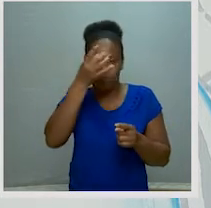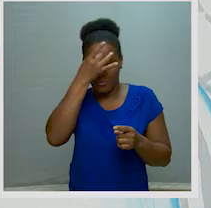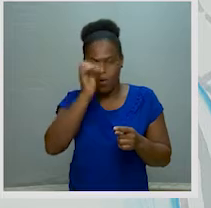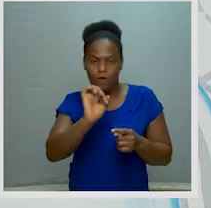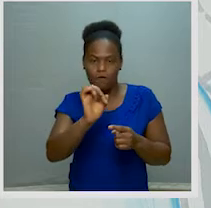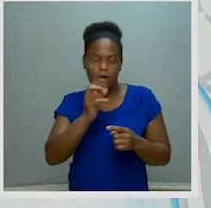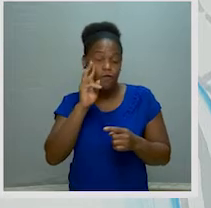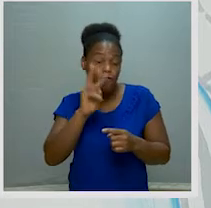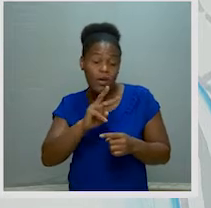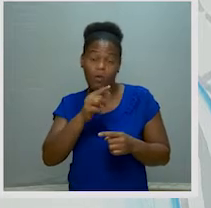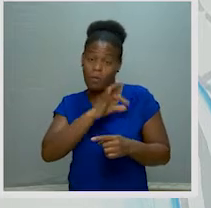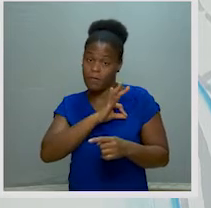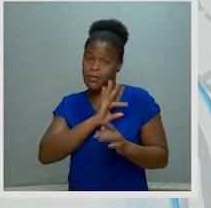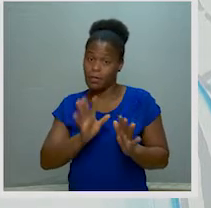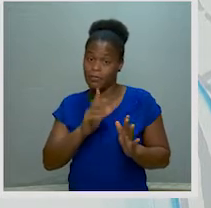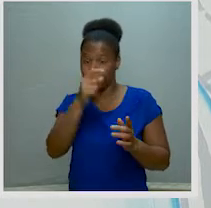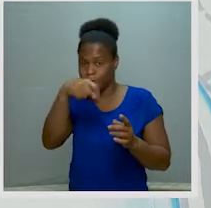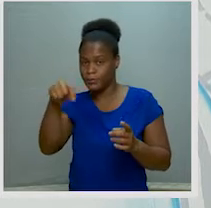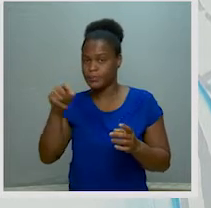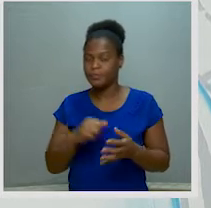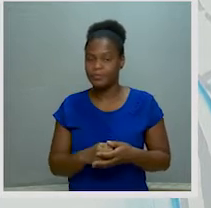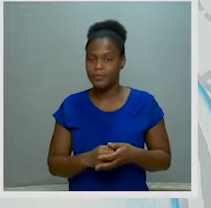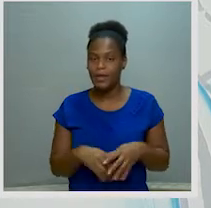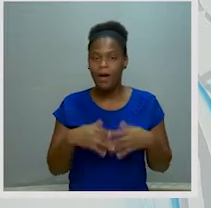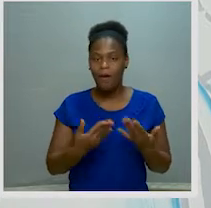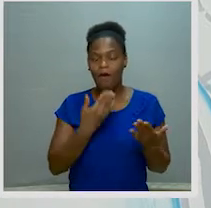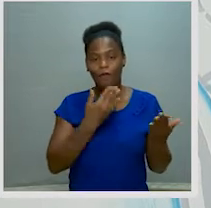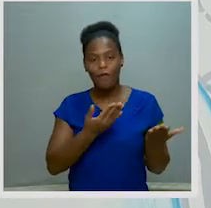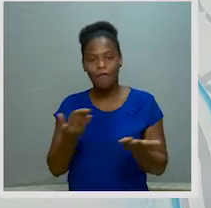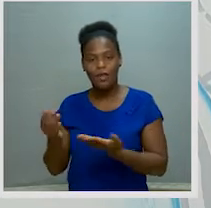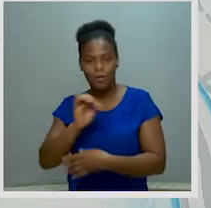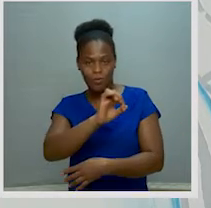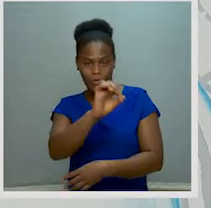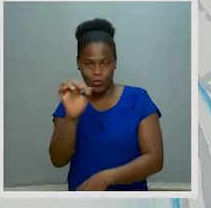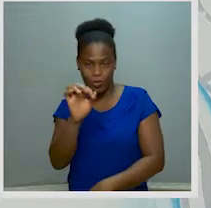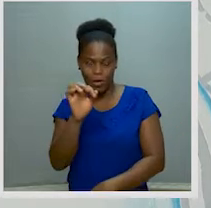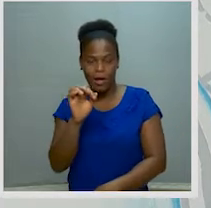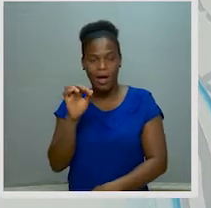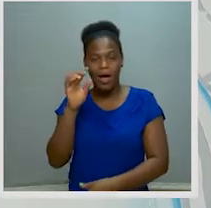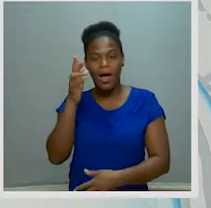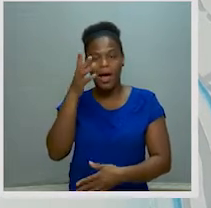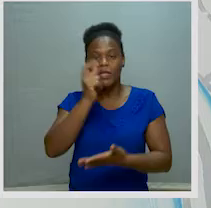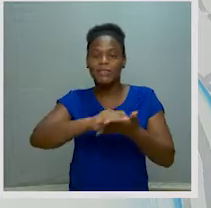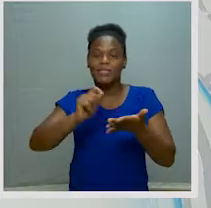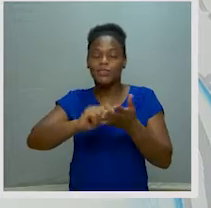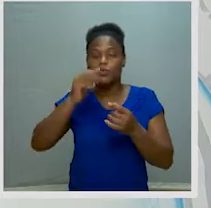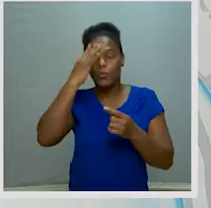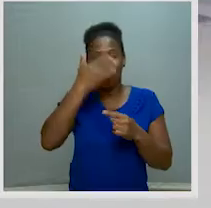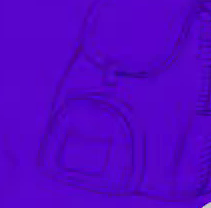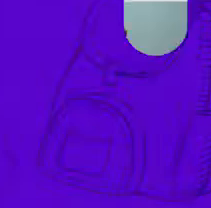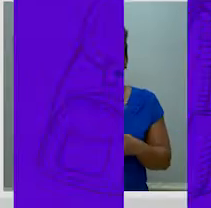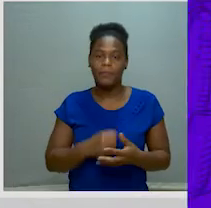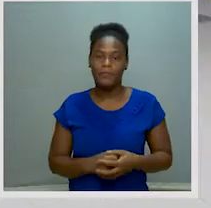vous voyez d'un professeur. Maintenant, je vous invite à faire l'activité